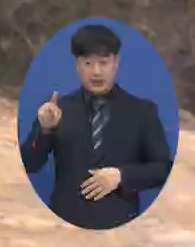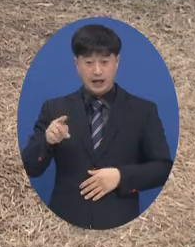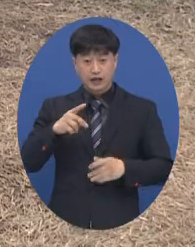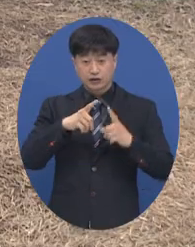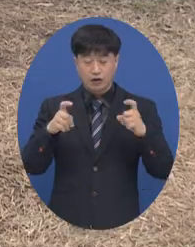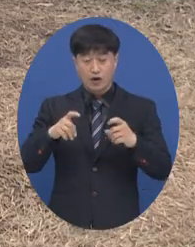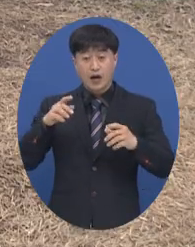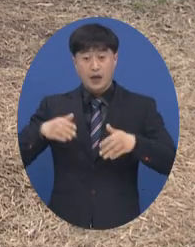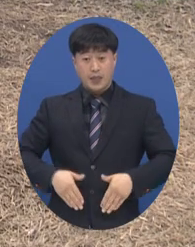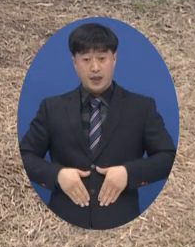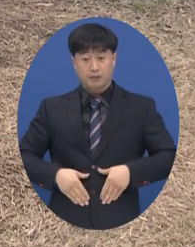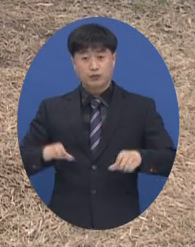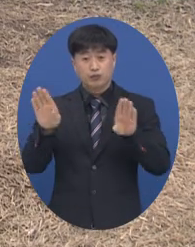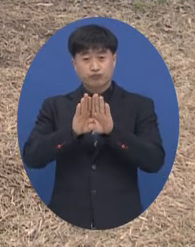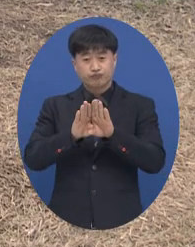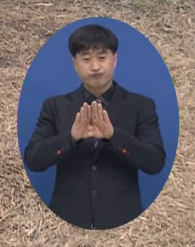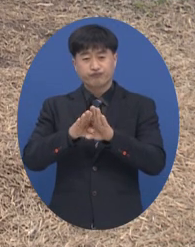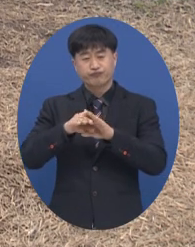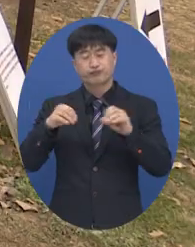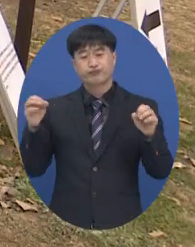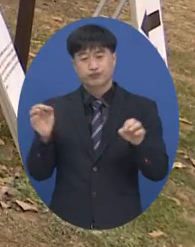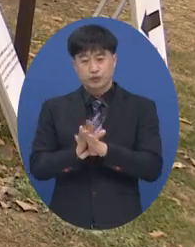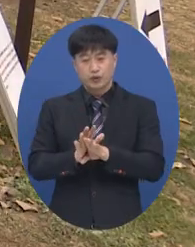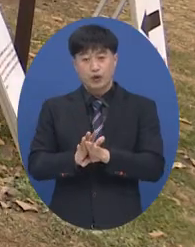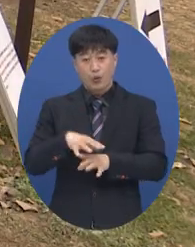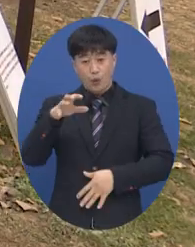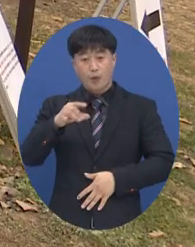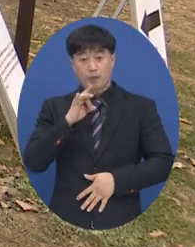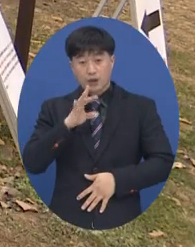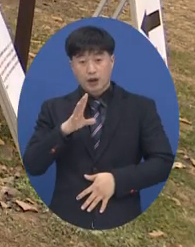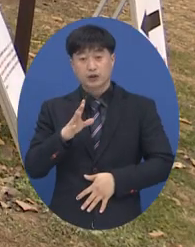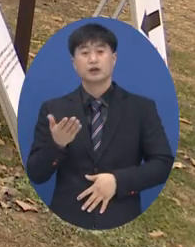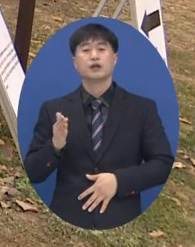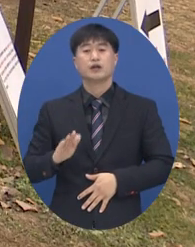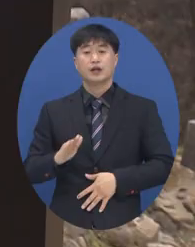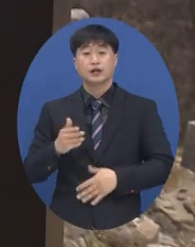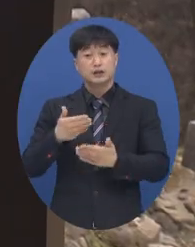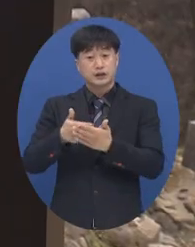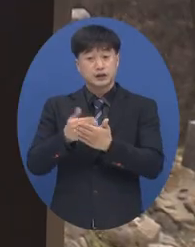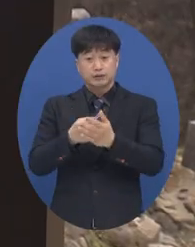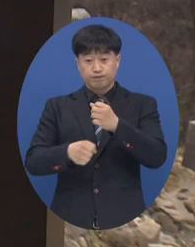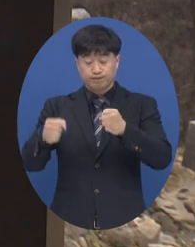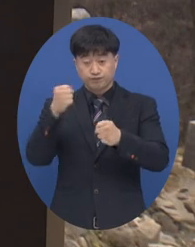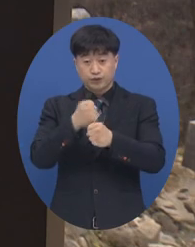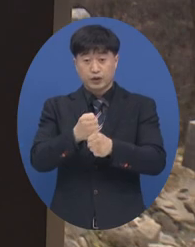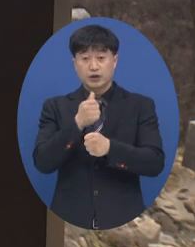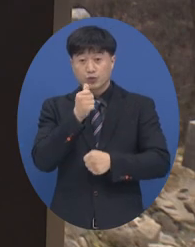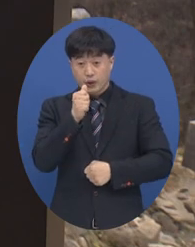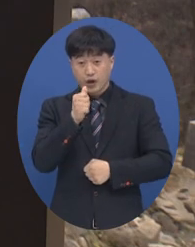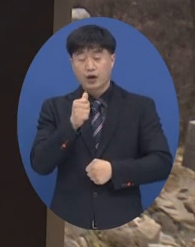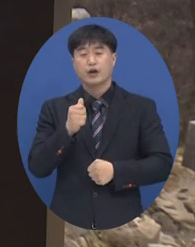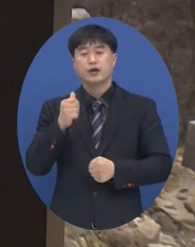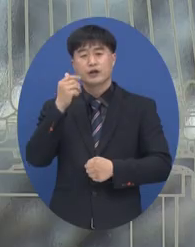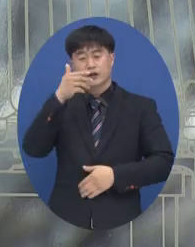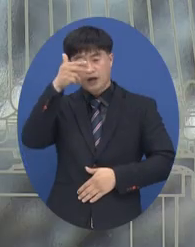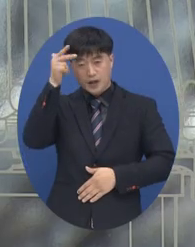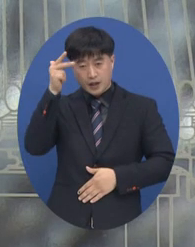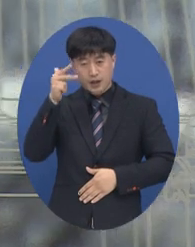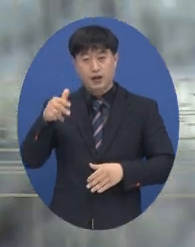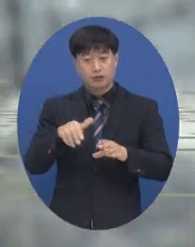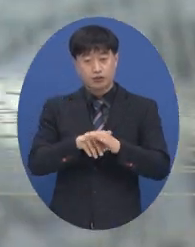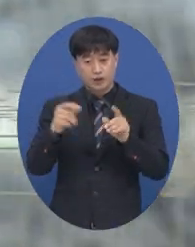성남 문은 소실될 터만 남아 있지만 그림으로 복원한 안내판을 통해 우리 문화유산을 만날 수 있습니다